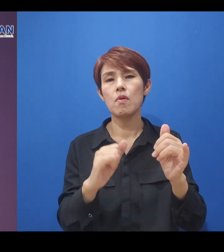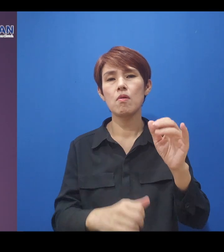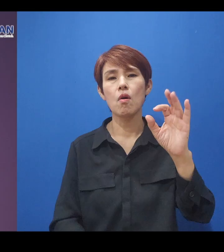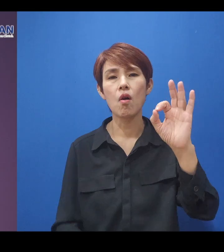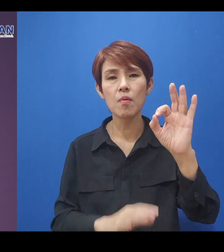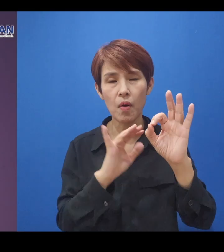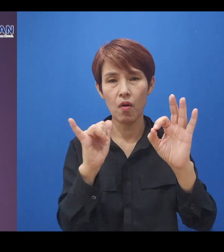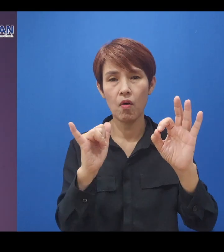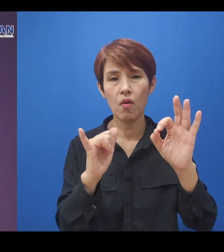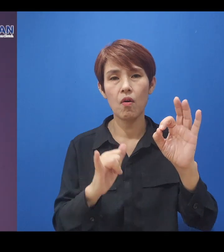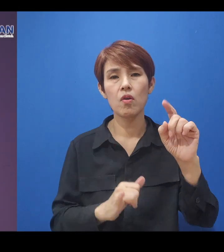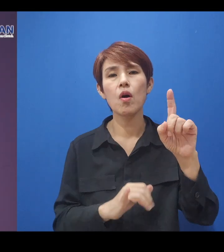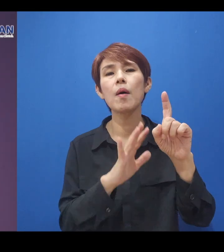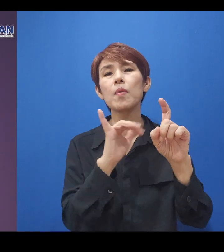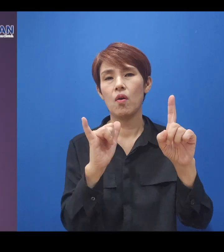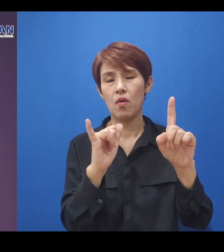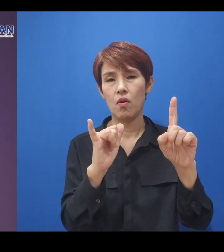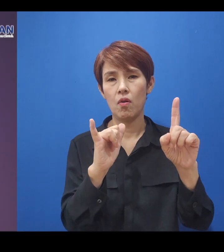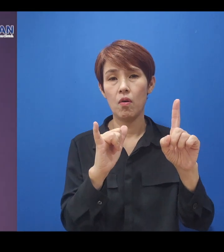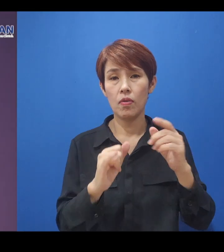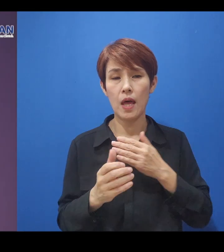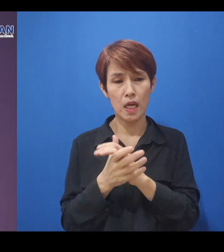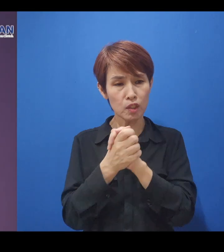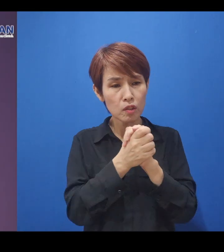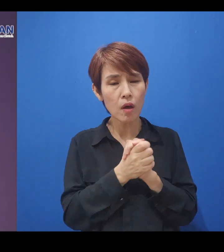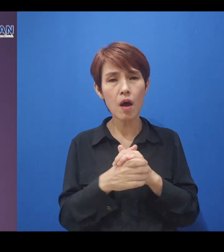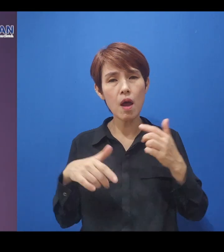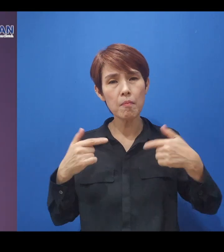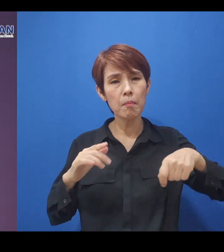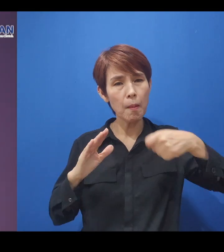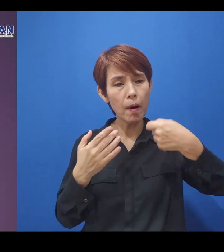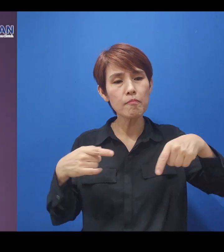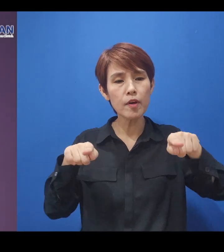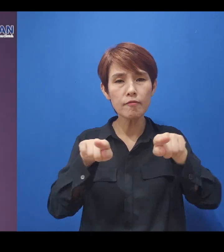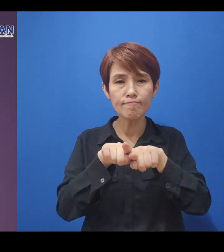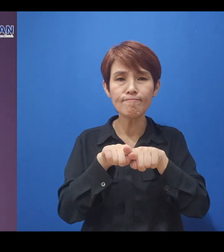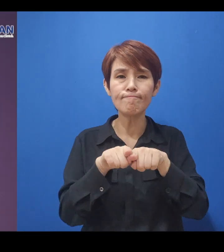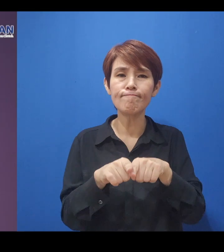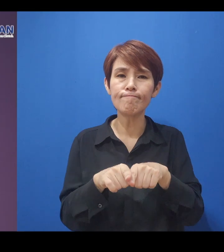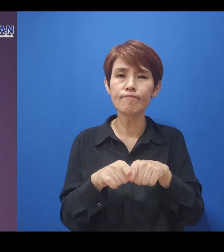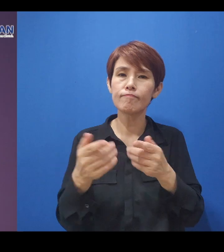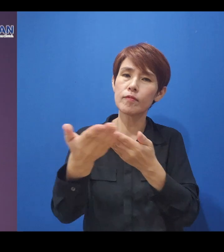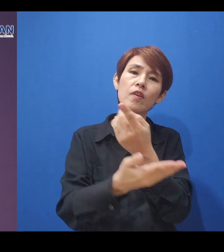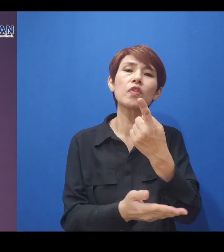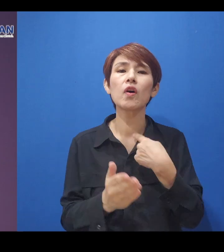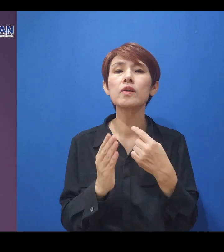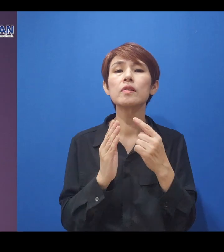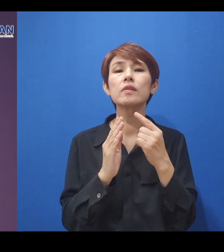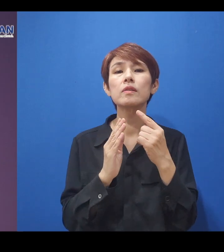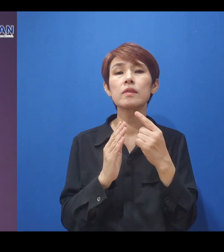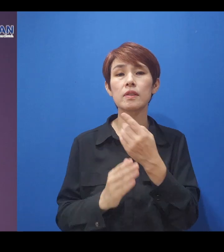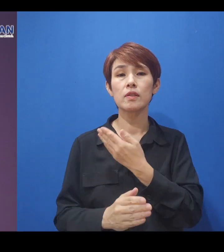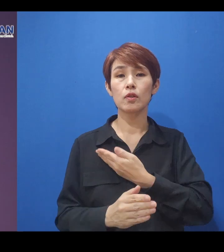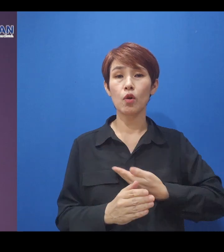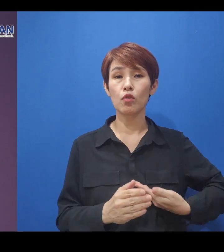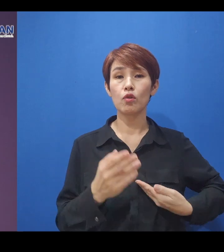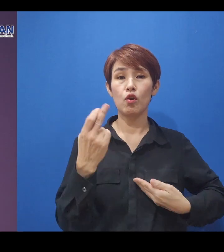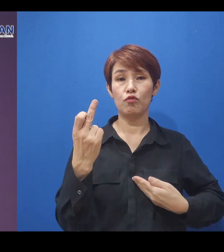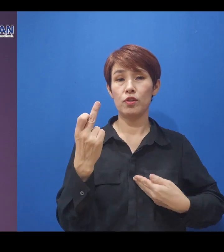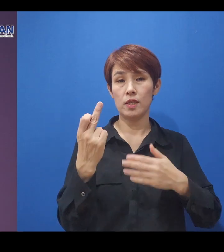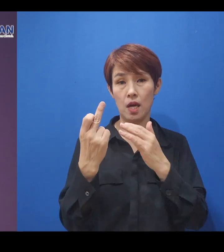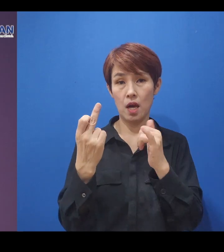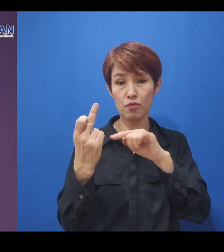내가 진짜로 친한 사람이, 나랑 같이 매일 밥 먹고 지내던 사람이 11명이 예수님 복음